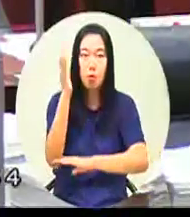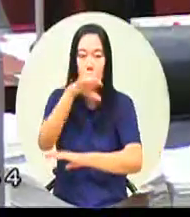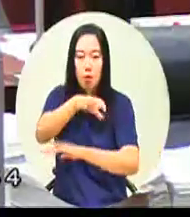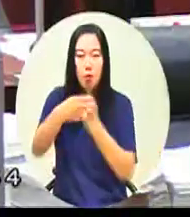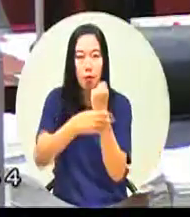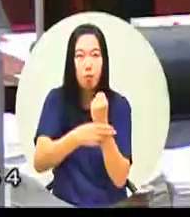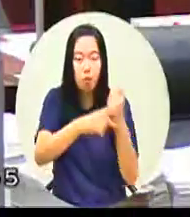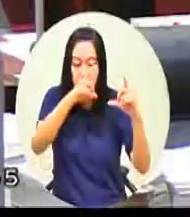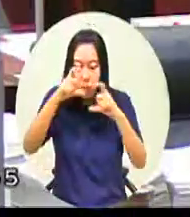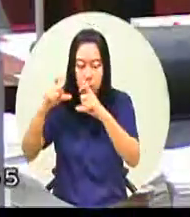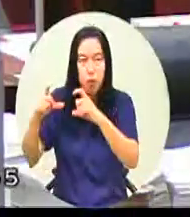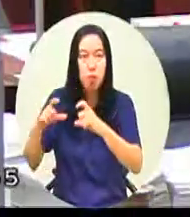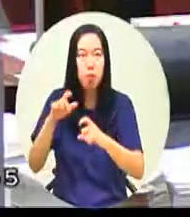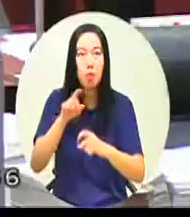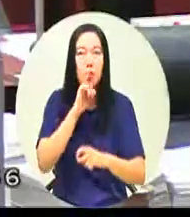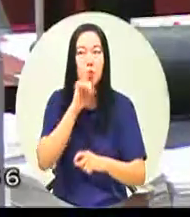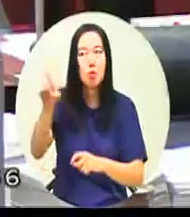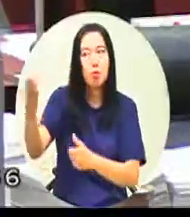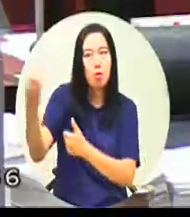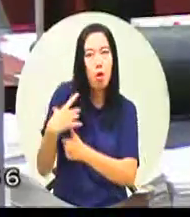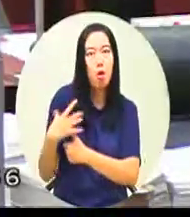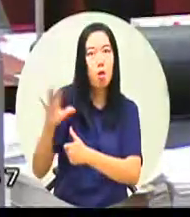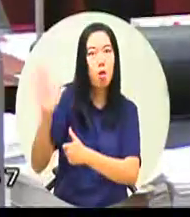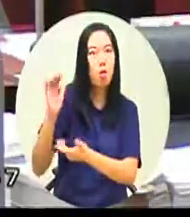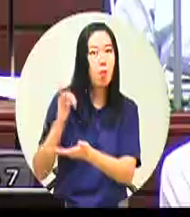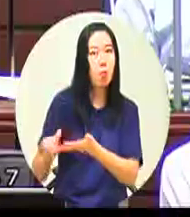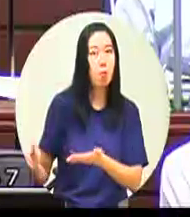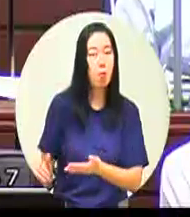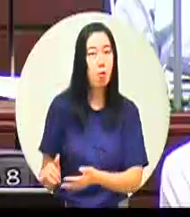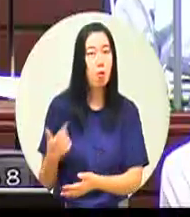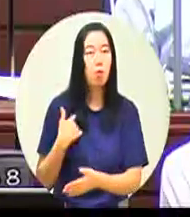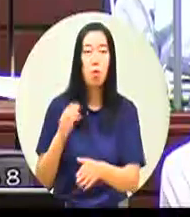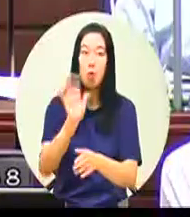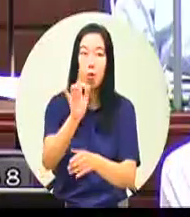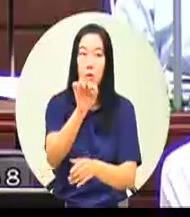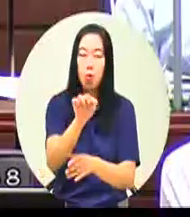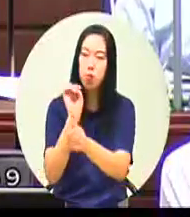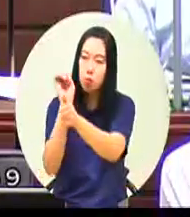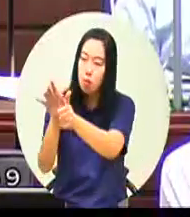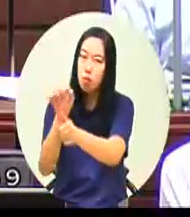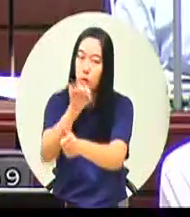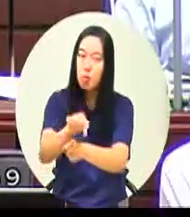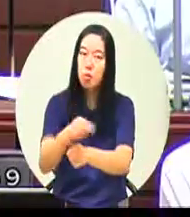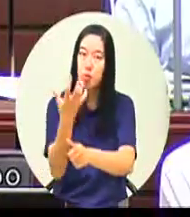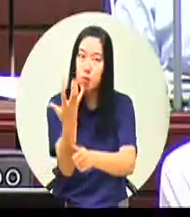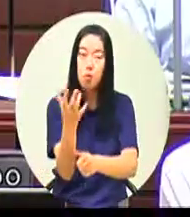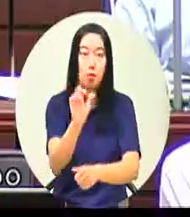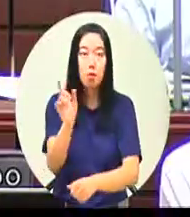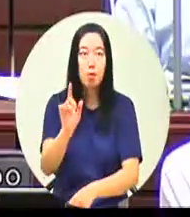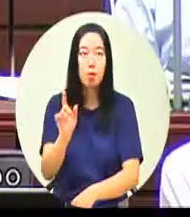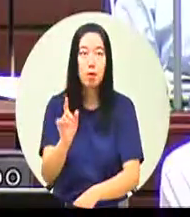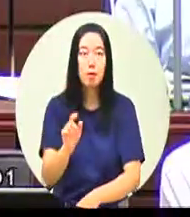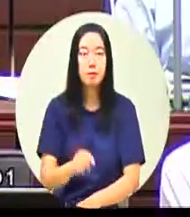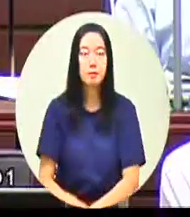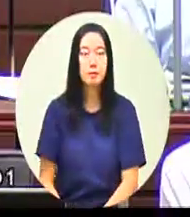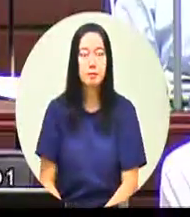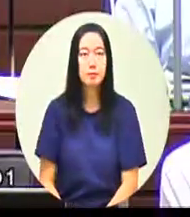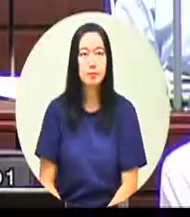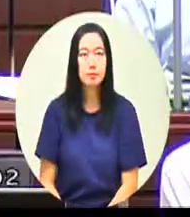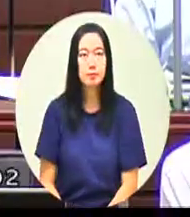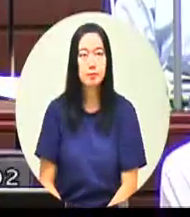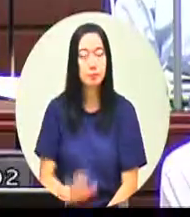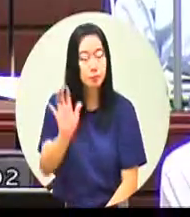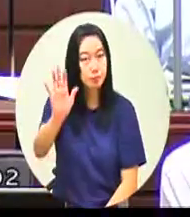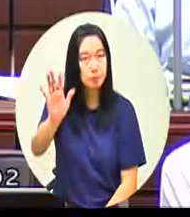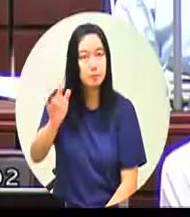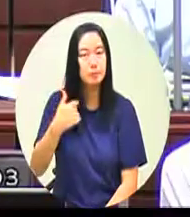片，有时候说不算。 啊，事后阮拢有甲因讲，那这有足侪拢是那讲哦。 我相信局长应该有接到这款的声音